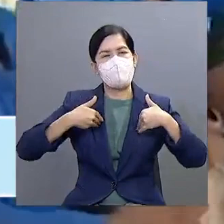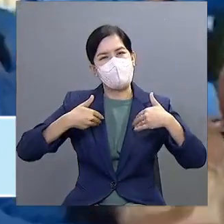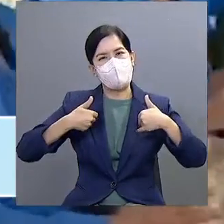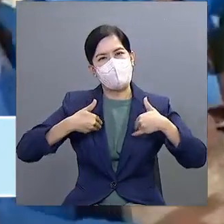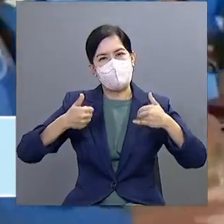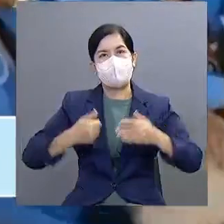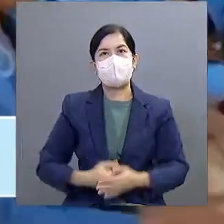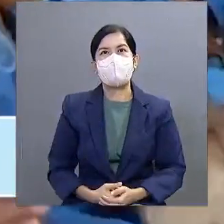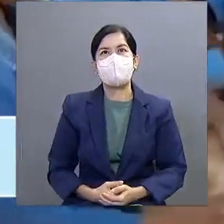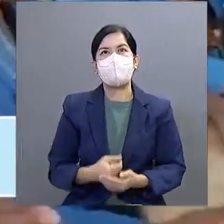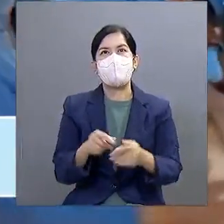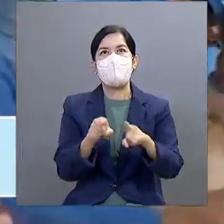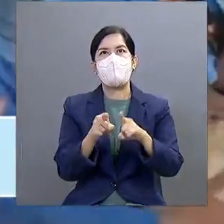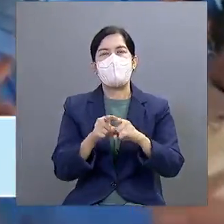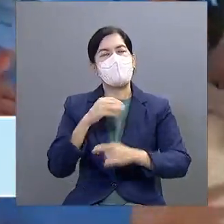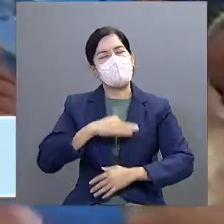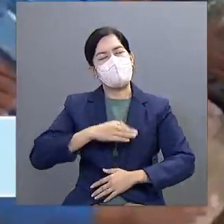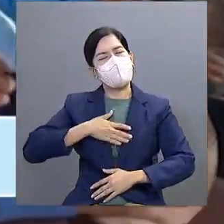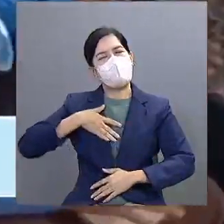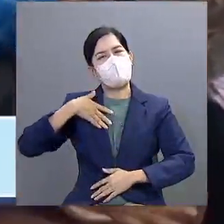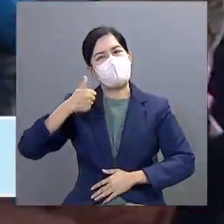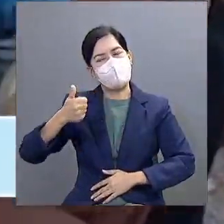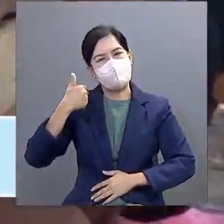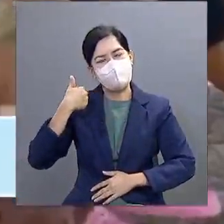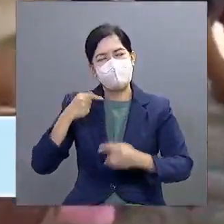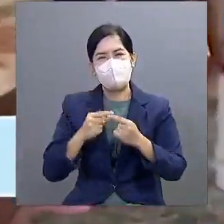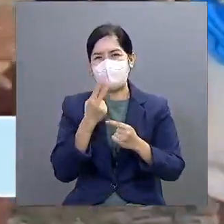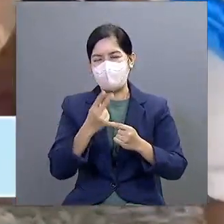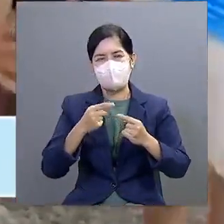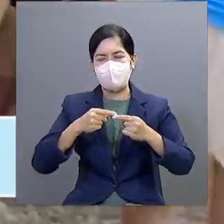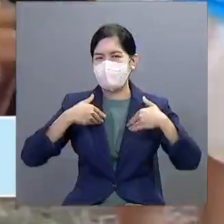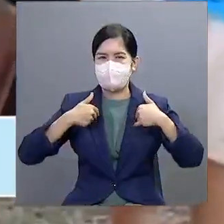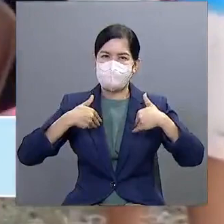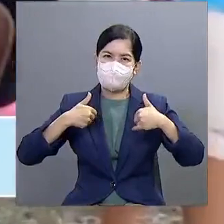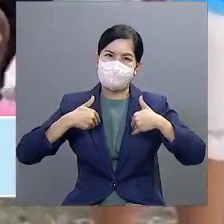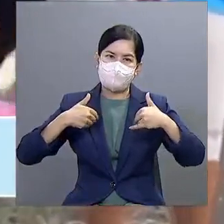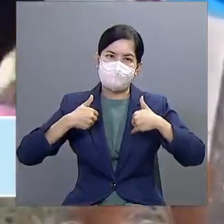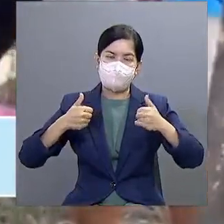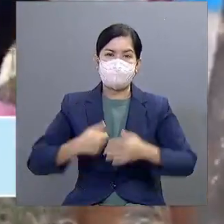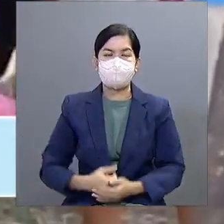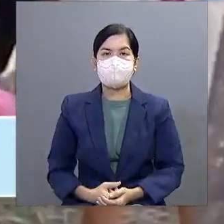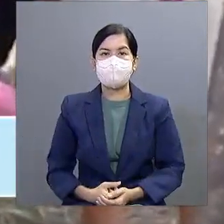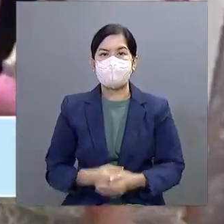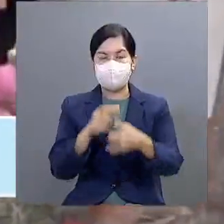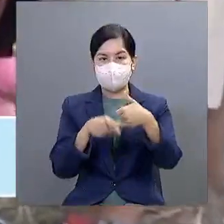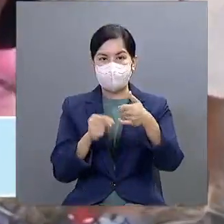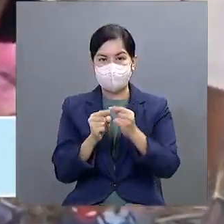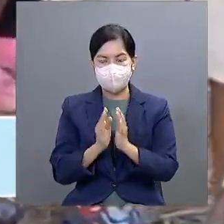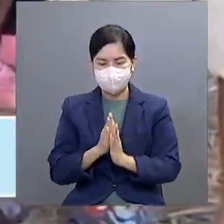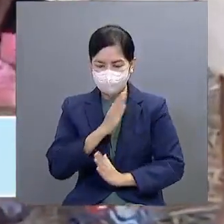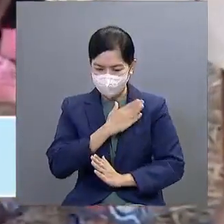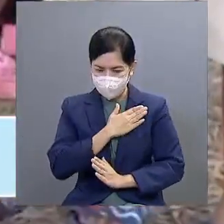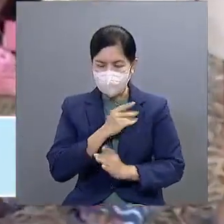energy ใช่ใช่บรรยากาศก็เลยคึกคักอย่างที่เห็นนี่แหละค่ะ ครับพระมานะปัญญาทะโรครับเป็นผู้ช่วยเจ้าอาวาส